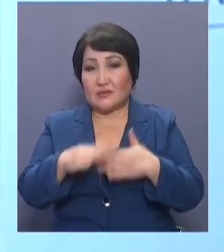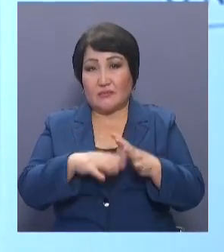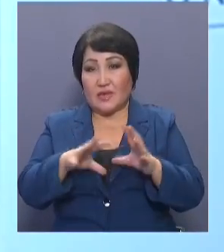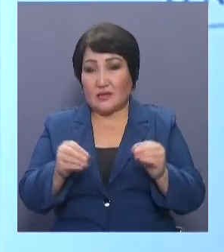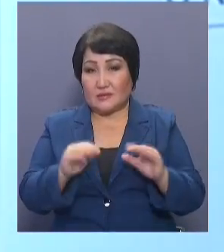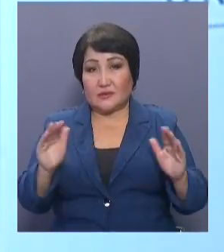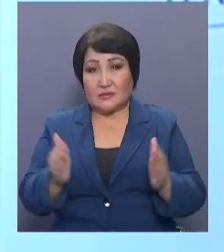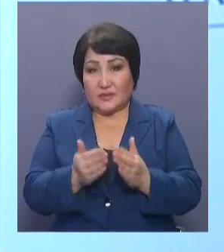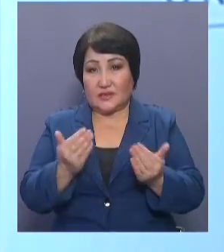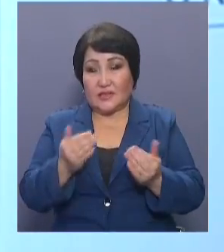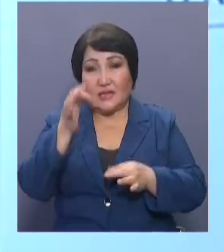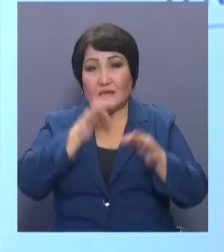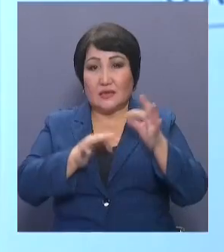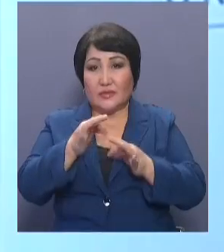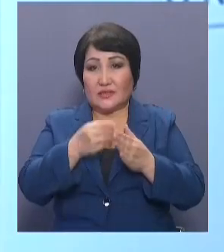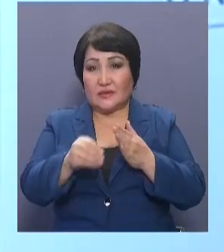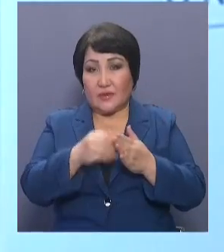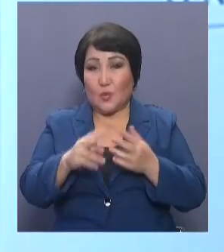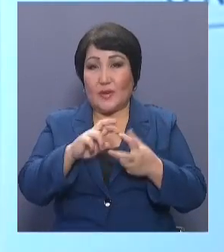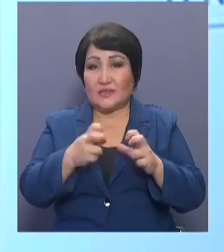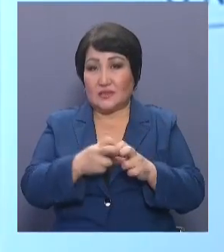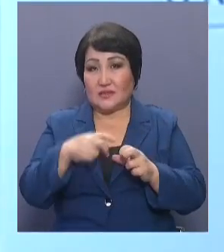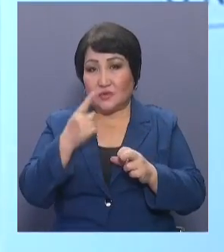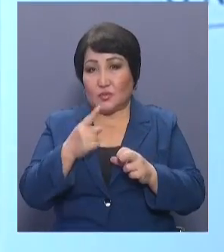Енді дәрі-дәрмектерді сатып алу мәселесіне келгенде